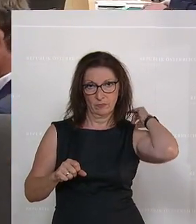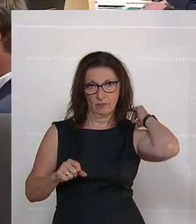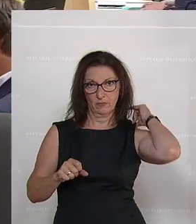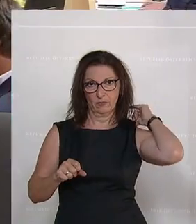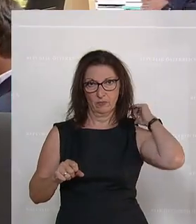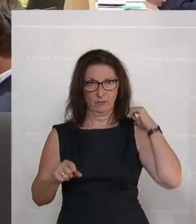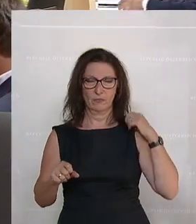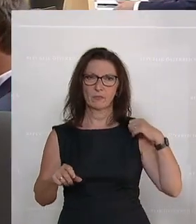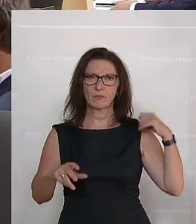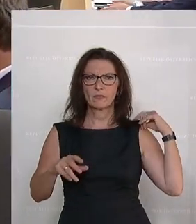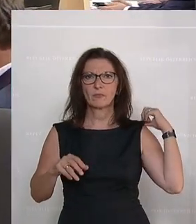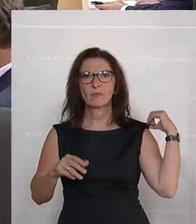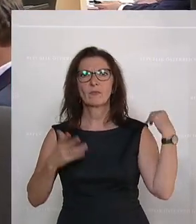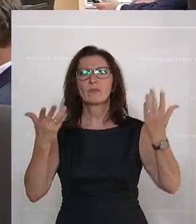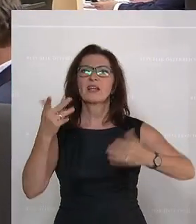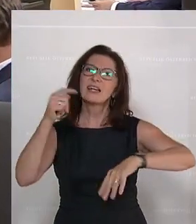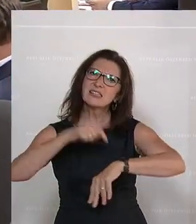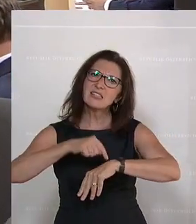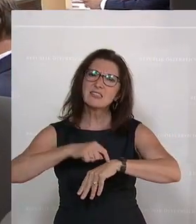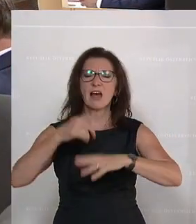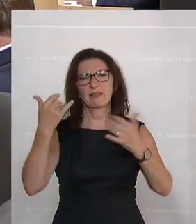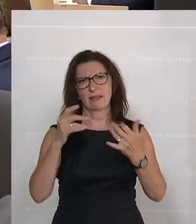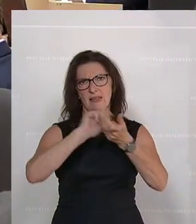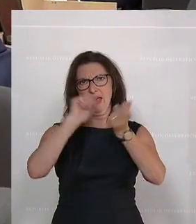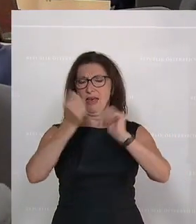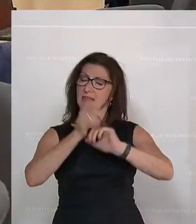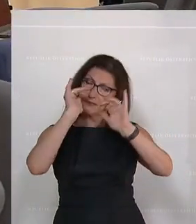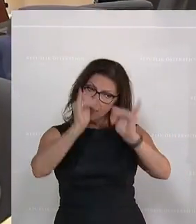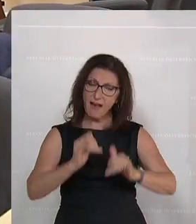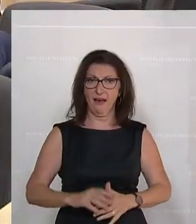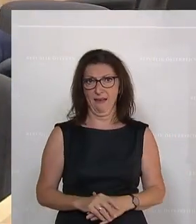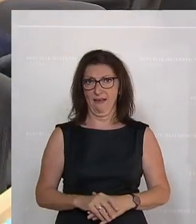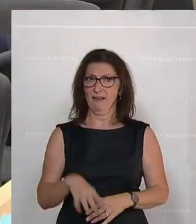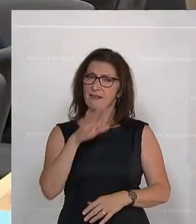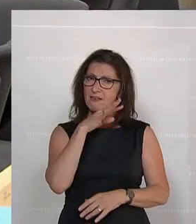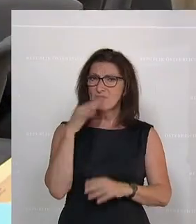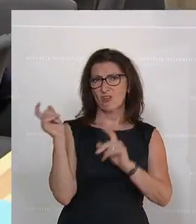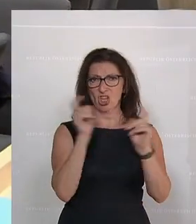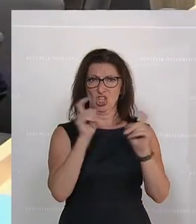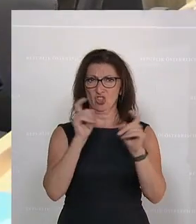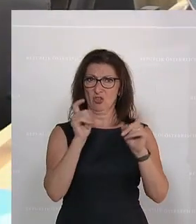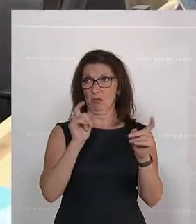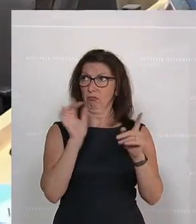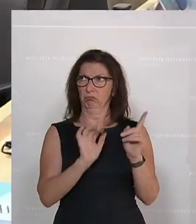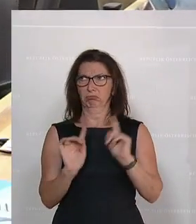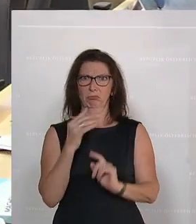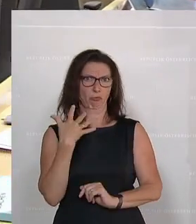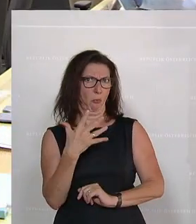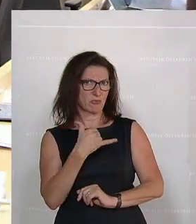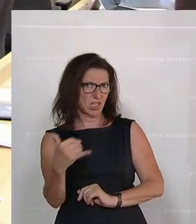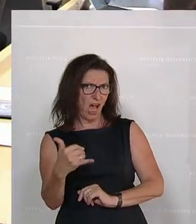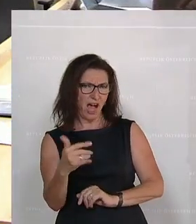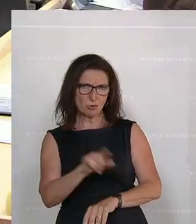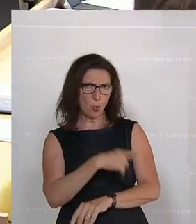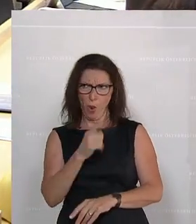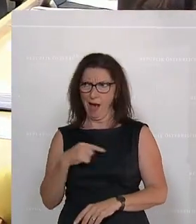es ist zeit das zu ändern ja auf jeden fall es wurde viel diskutiert 50 jahre anscheinend so lang waren sind wir noch nicht in der